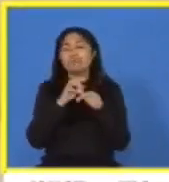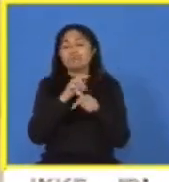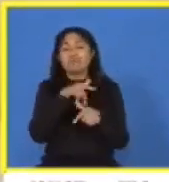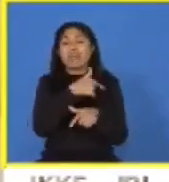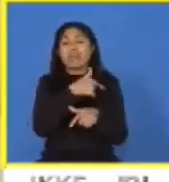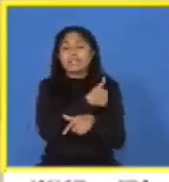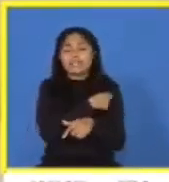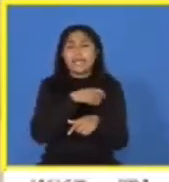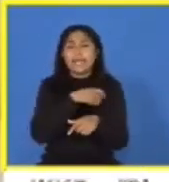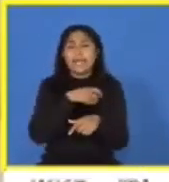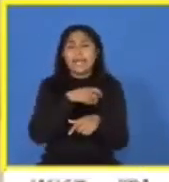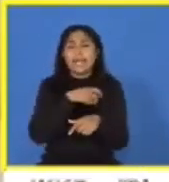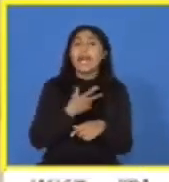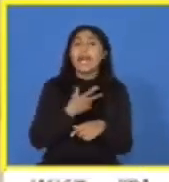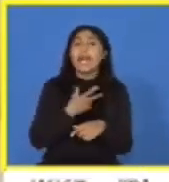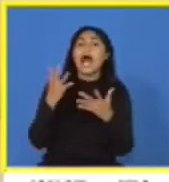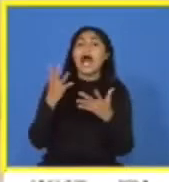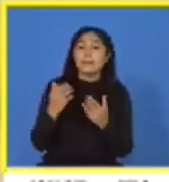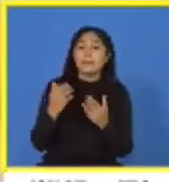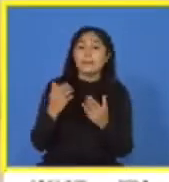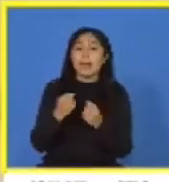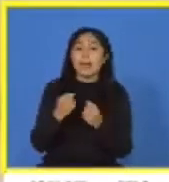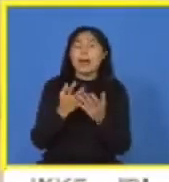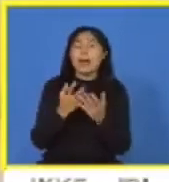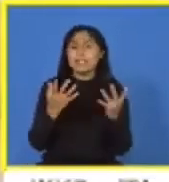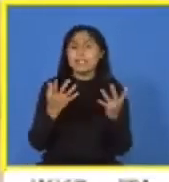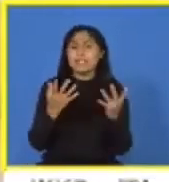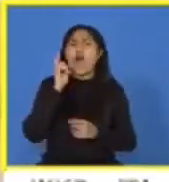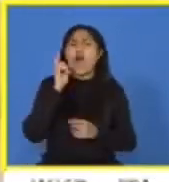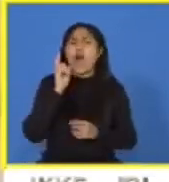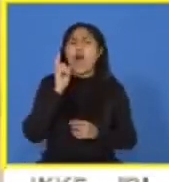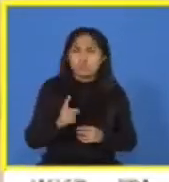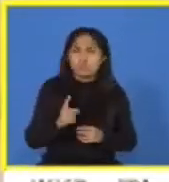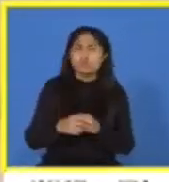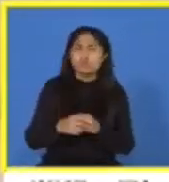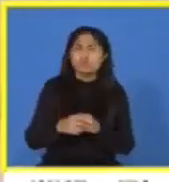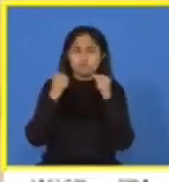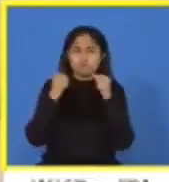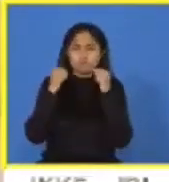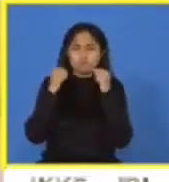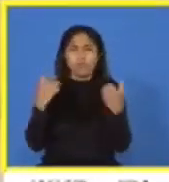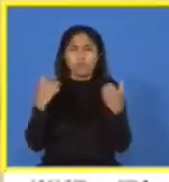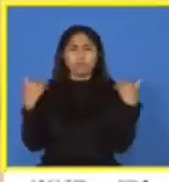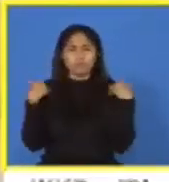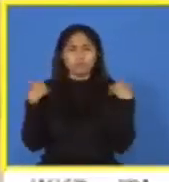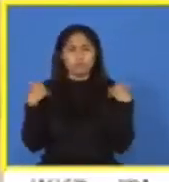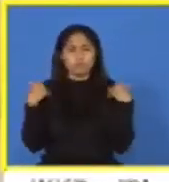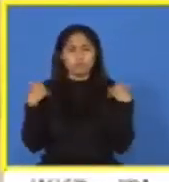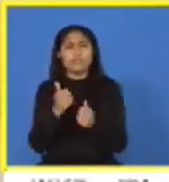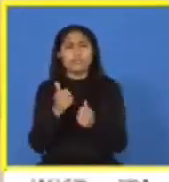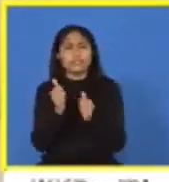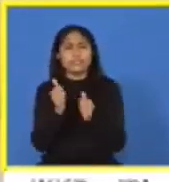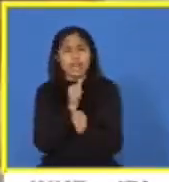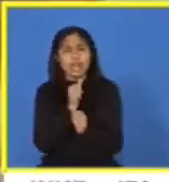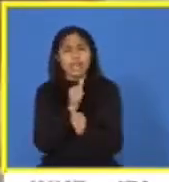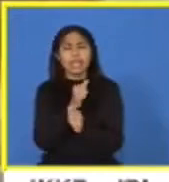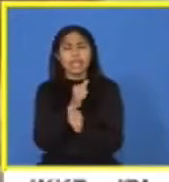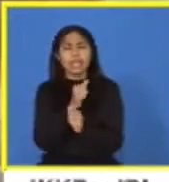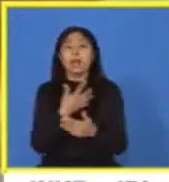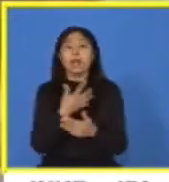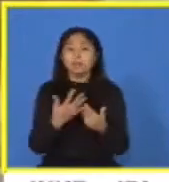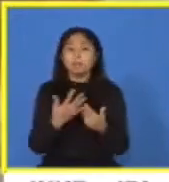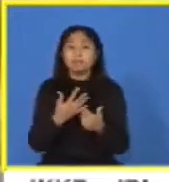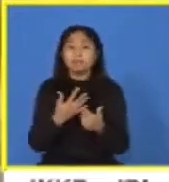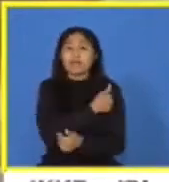bahwa masyarakat harus membentengi diri dengan vaksinasi. Apakah ini sudah mencapai target saat